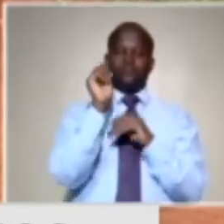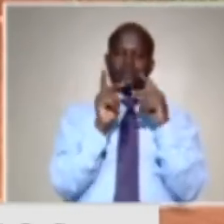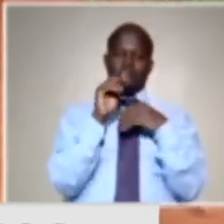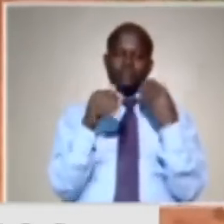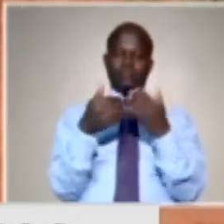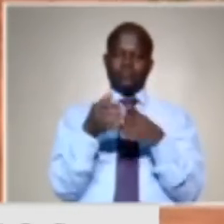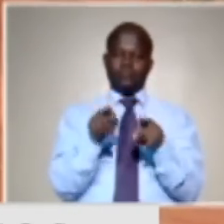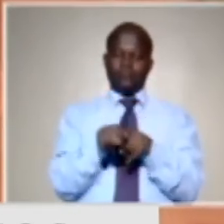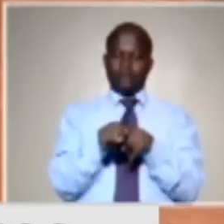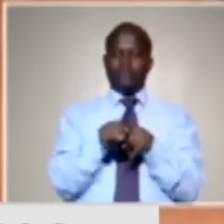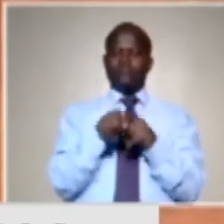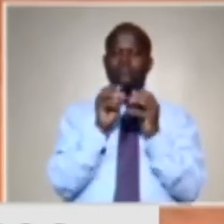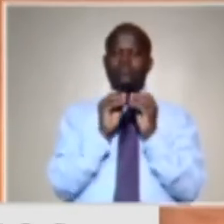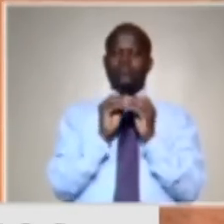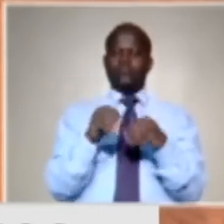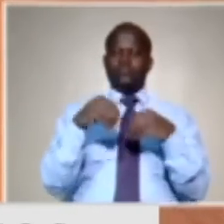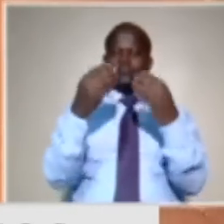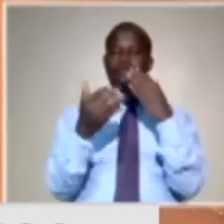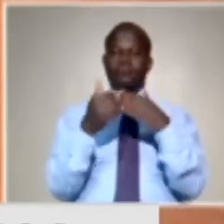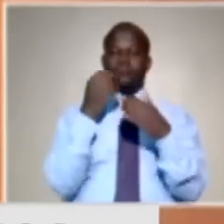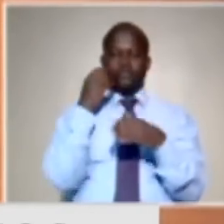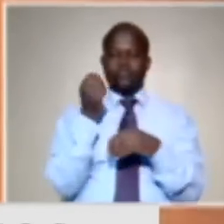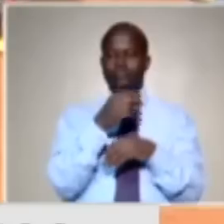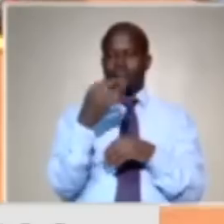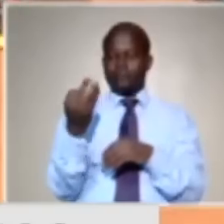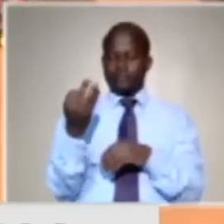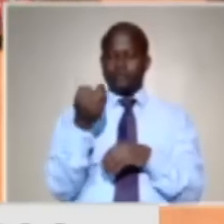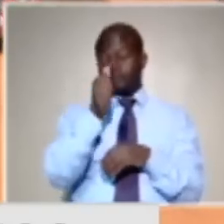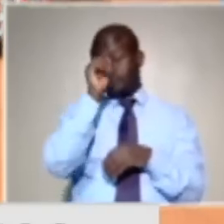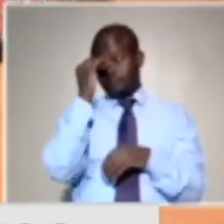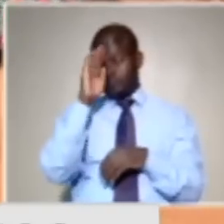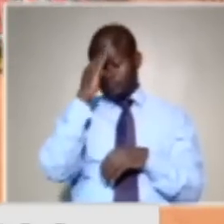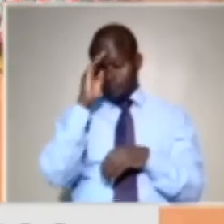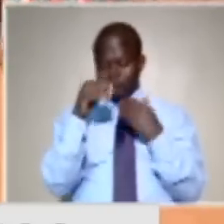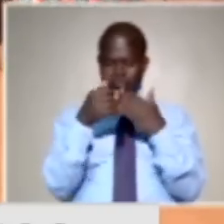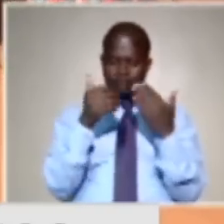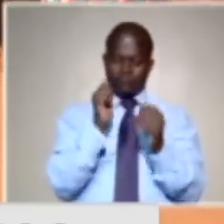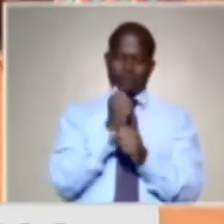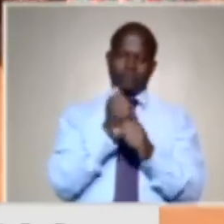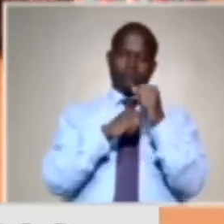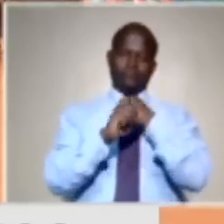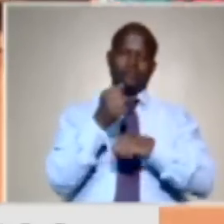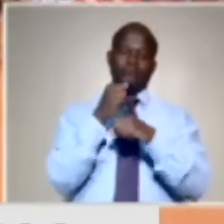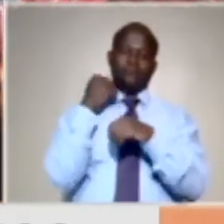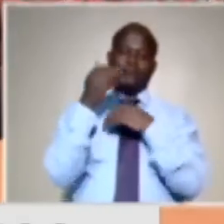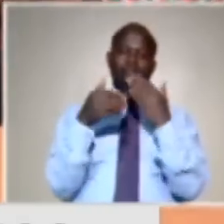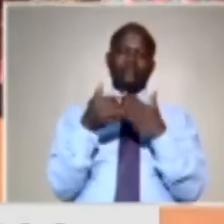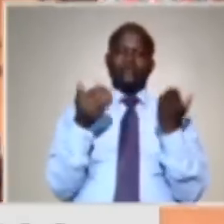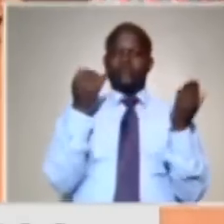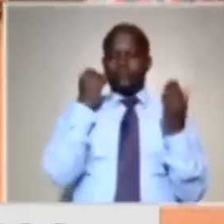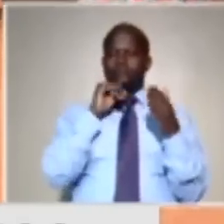icyo twumvikanye nuko tubaha amezi nibura atari munsi y'atatu yo bashidikanya bakaba baranje gukora icyo gikorwa baba